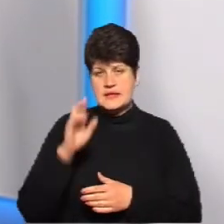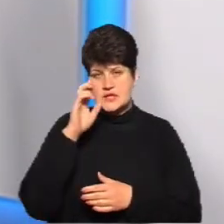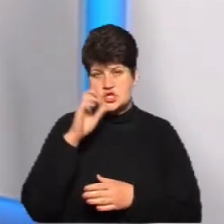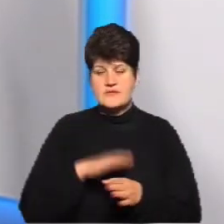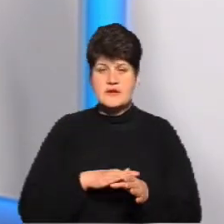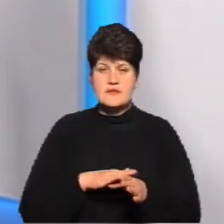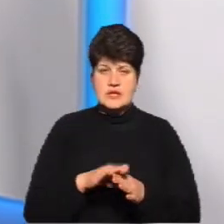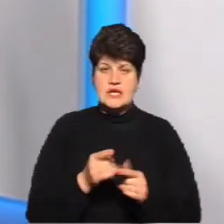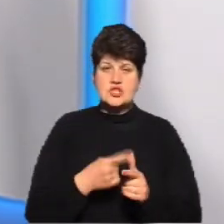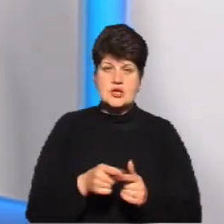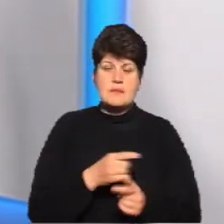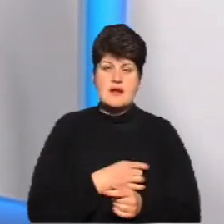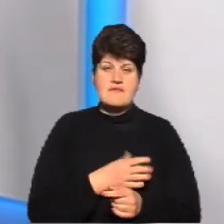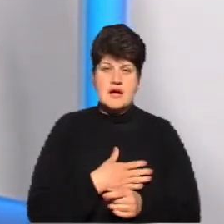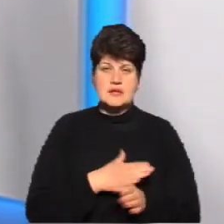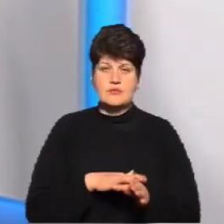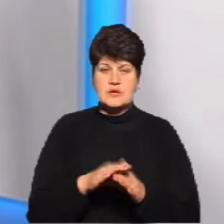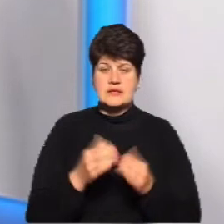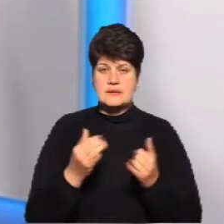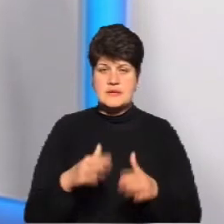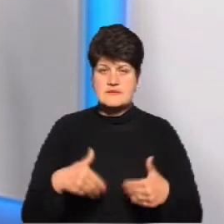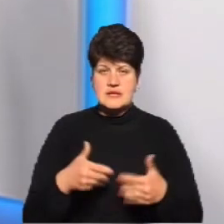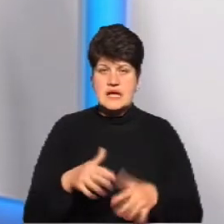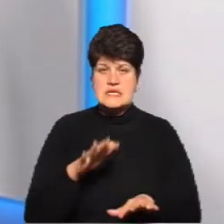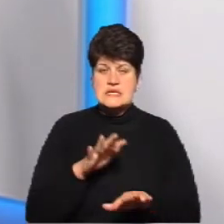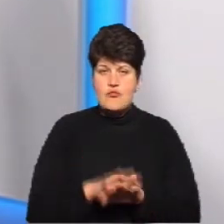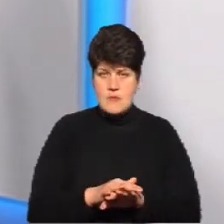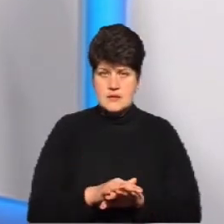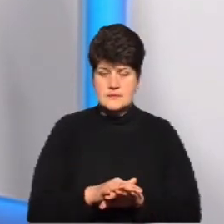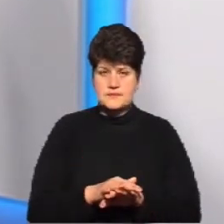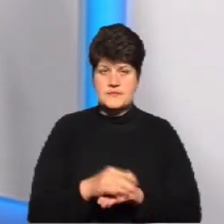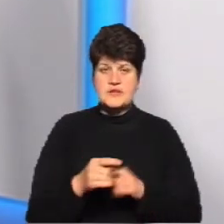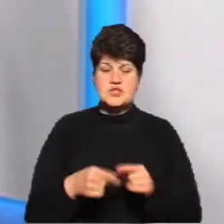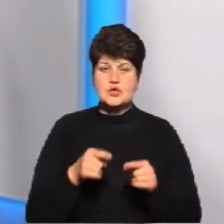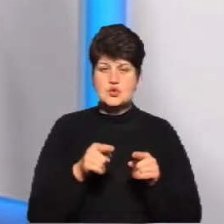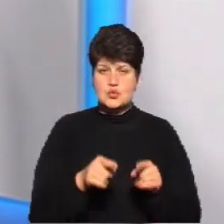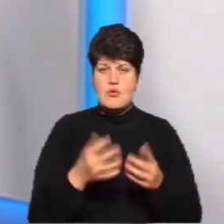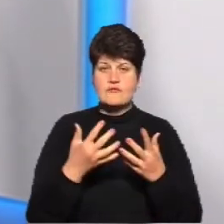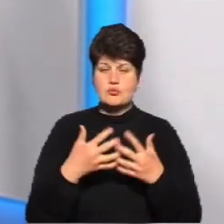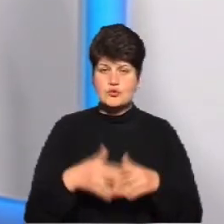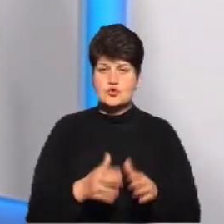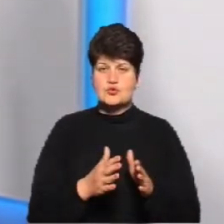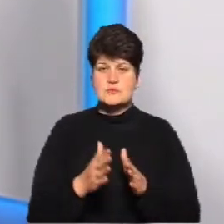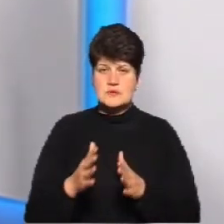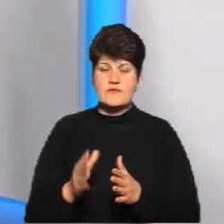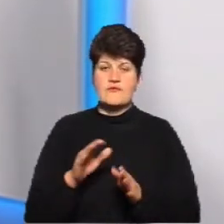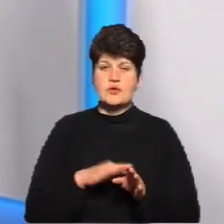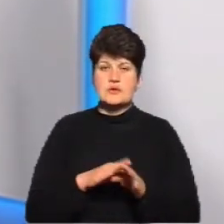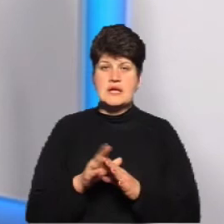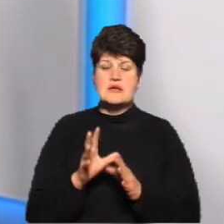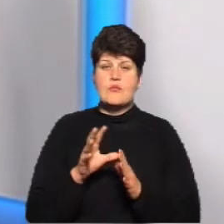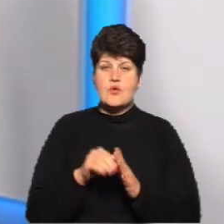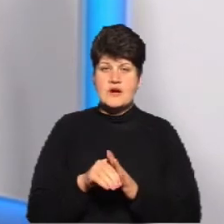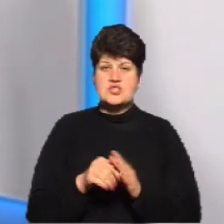приватний виконавець, тепер звертається в банк, знову ж таки, через ту автоматизовану систему виконання проваджень щодо арешту цих